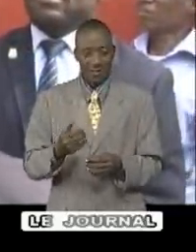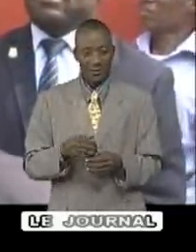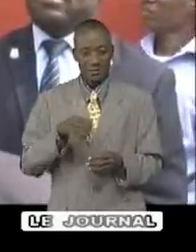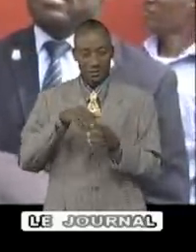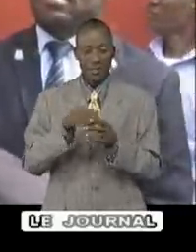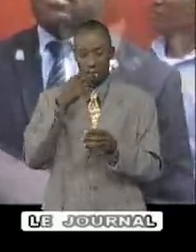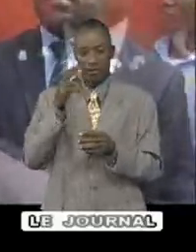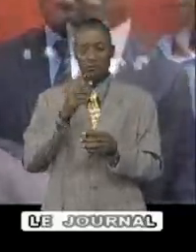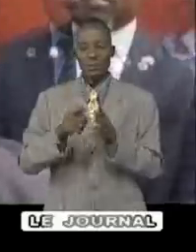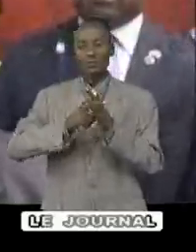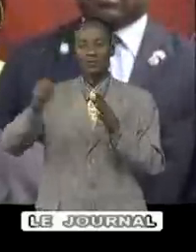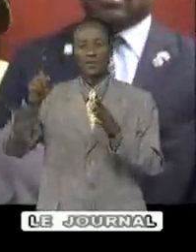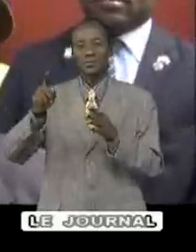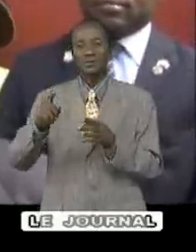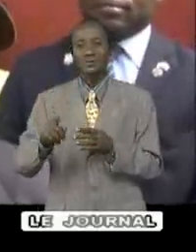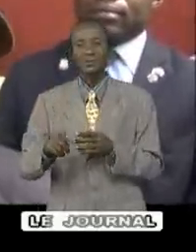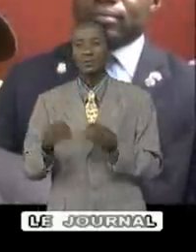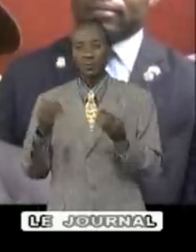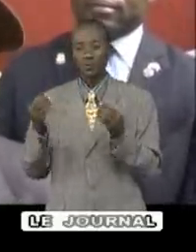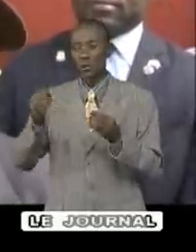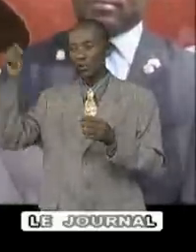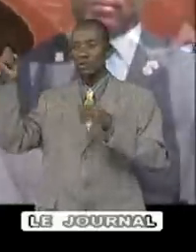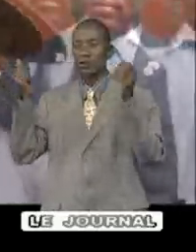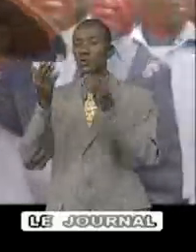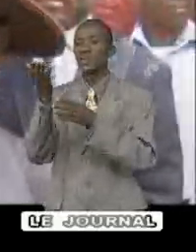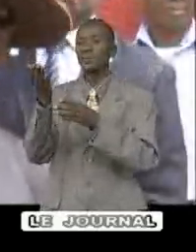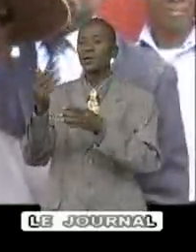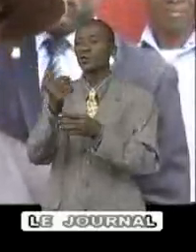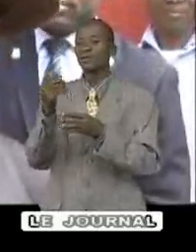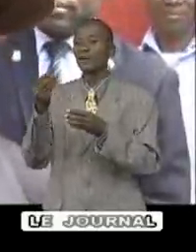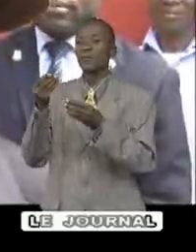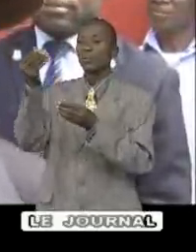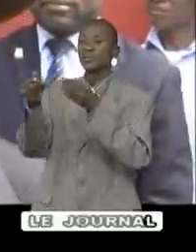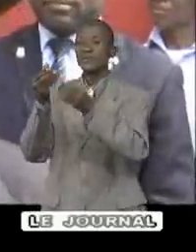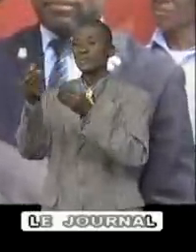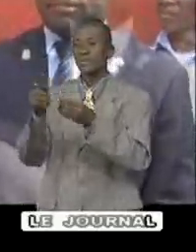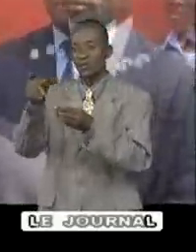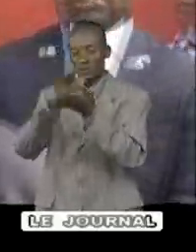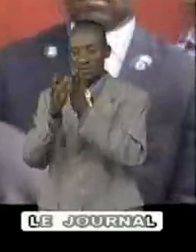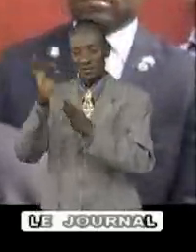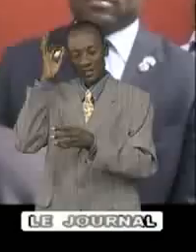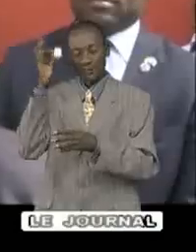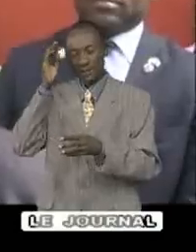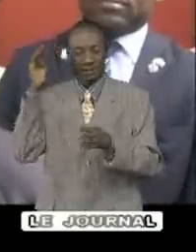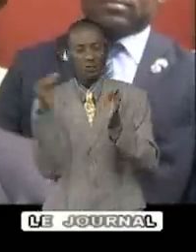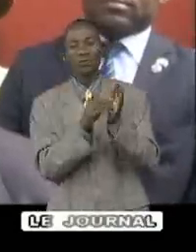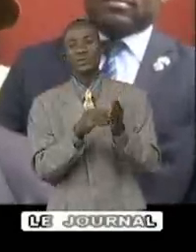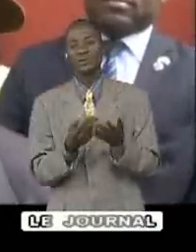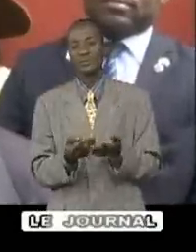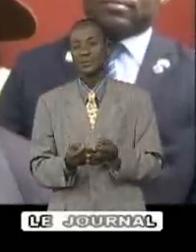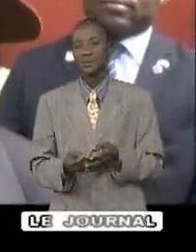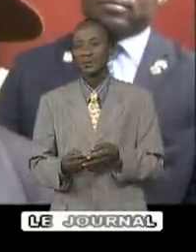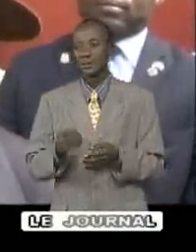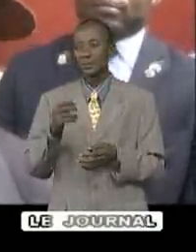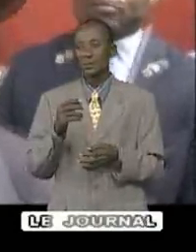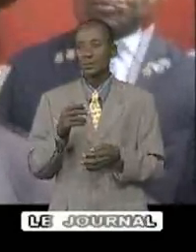pays. C'est ça que je ne comprends pas. Je voudrais profiter de l'occasion pour demander à tout le monde de demander à nos propres enfants de revenir vers la raison. Ceux qui